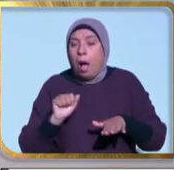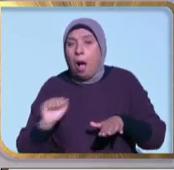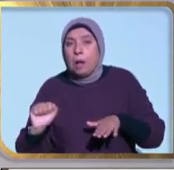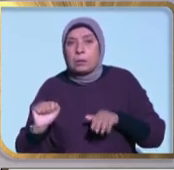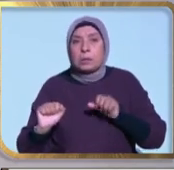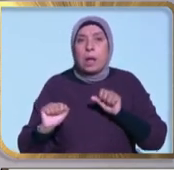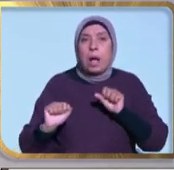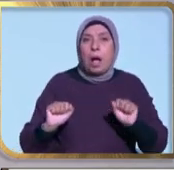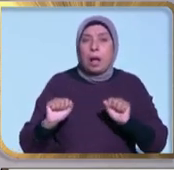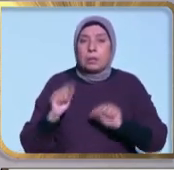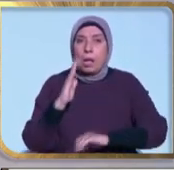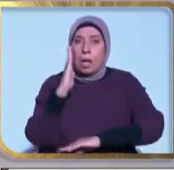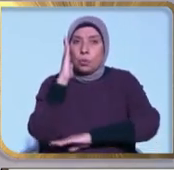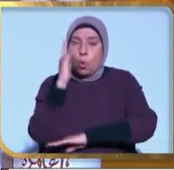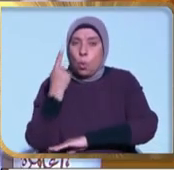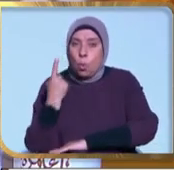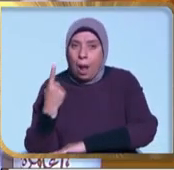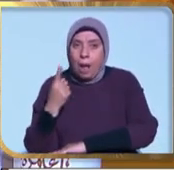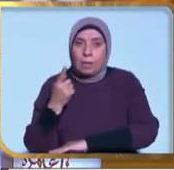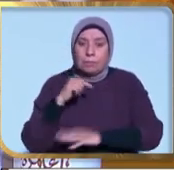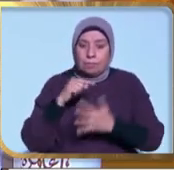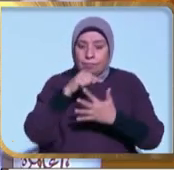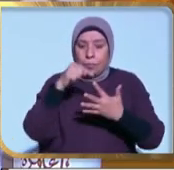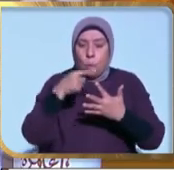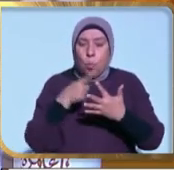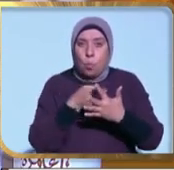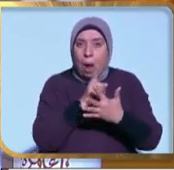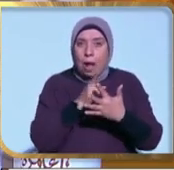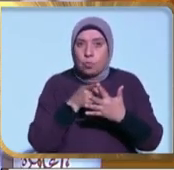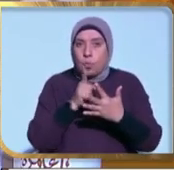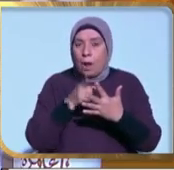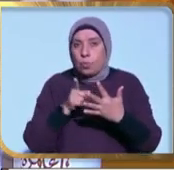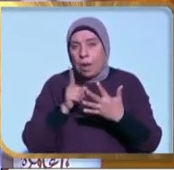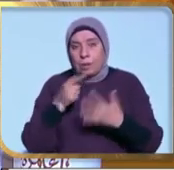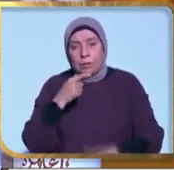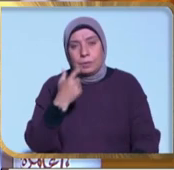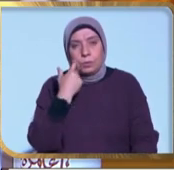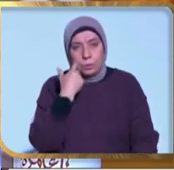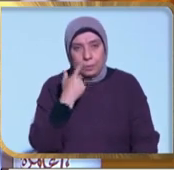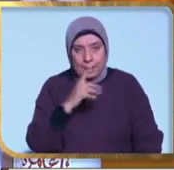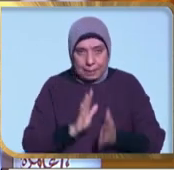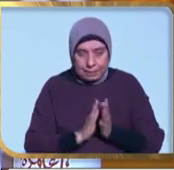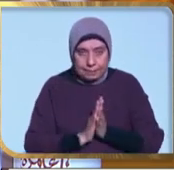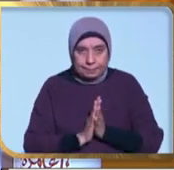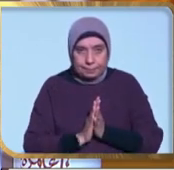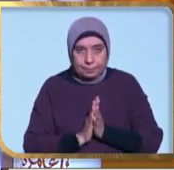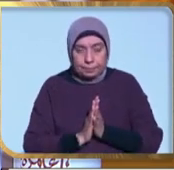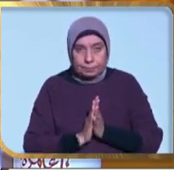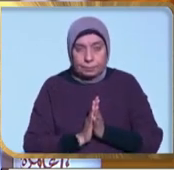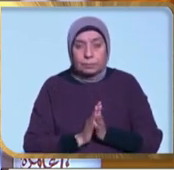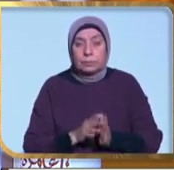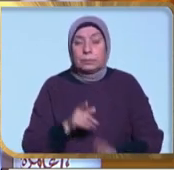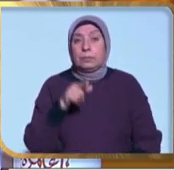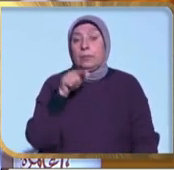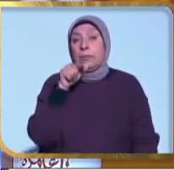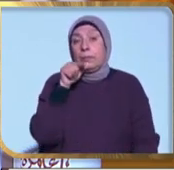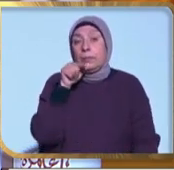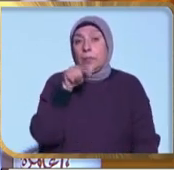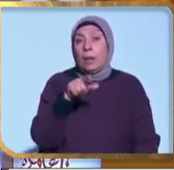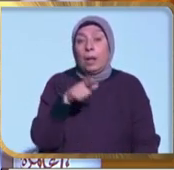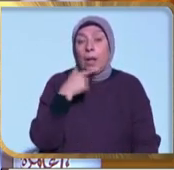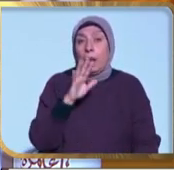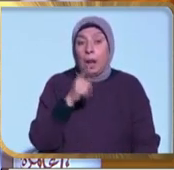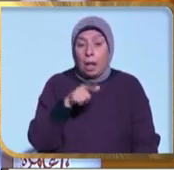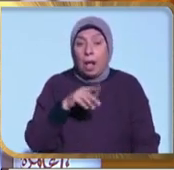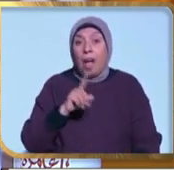خاص به مع وجود او مع تحقق العذر يا صاحب السؤال ولما بنقول ان لكل فريضه